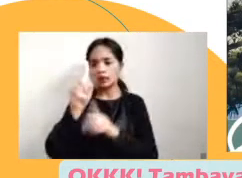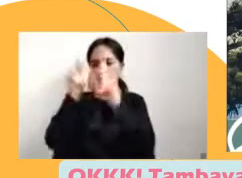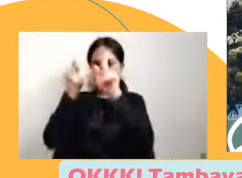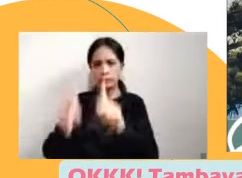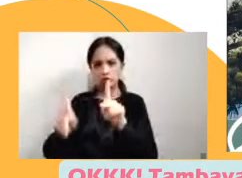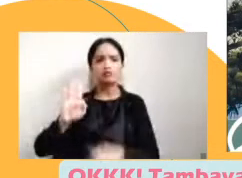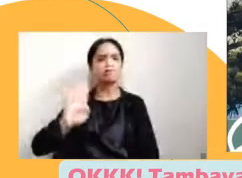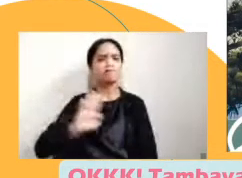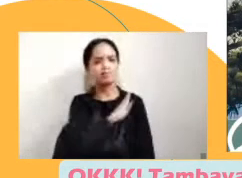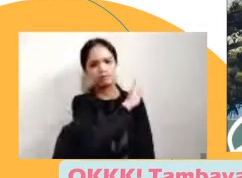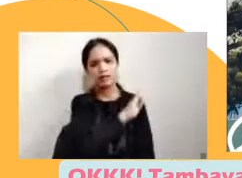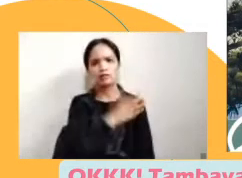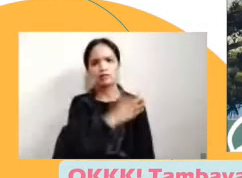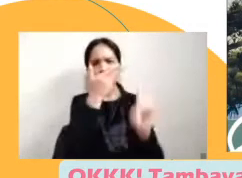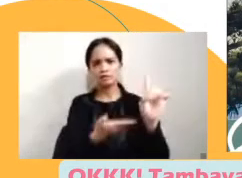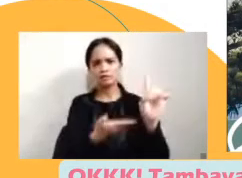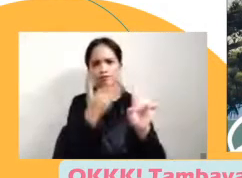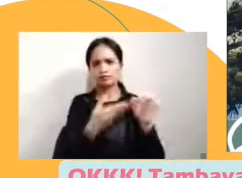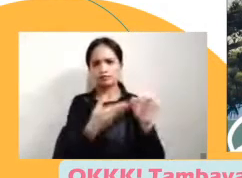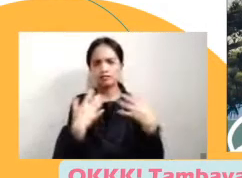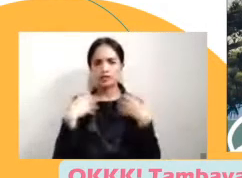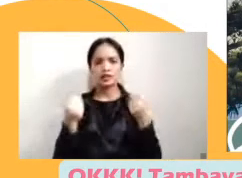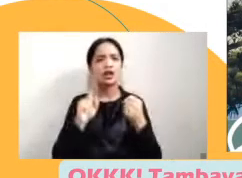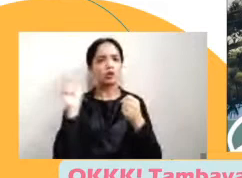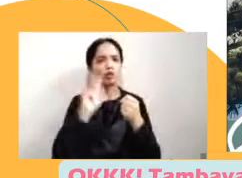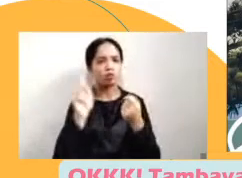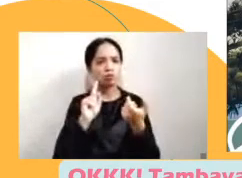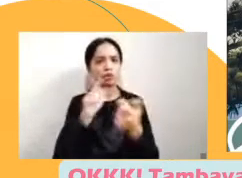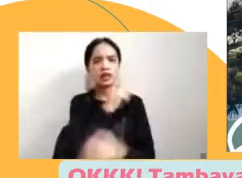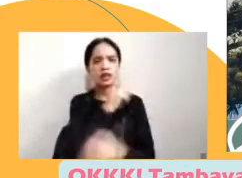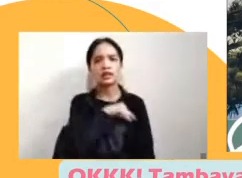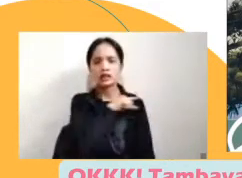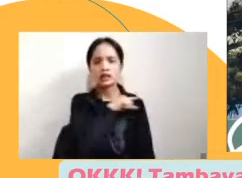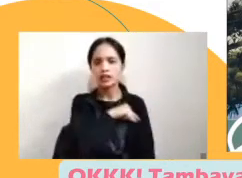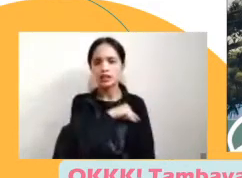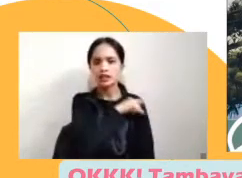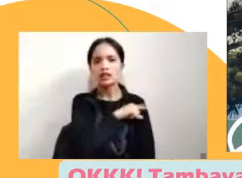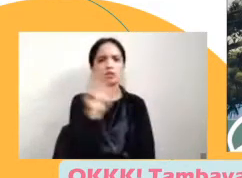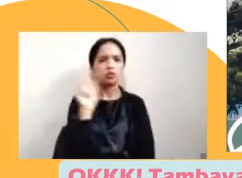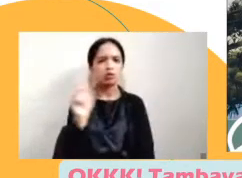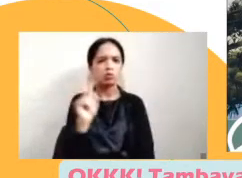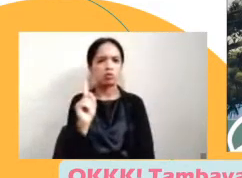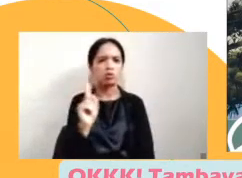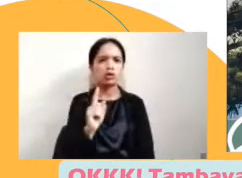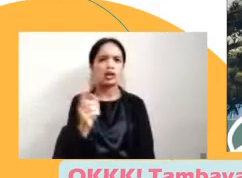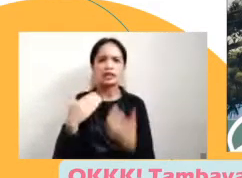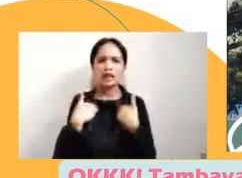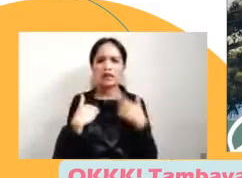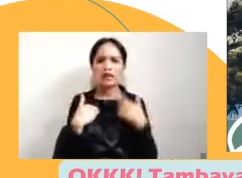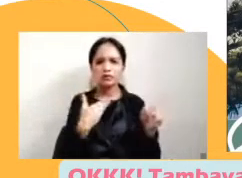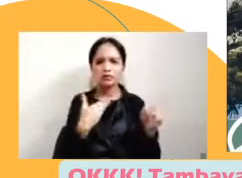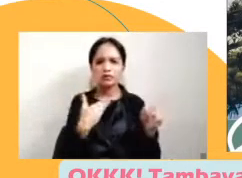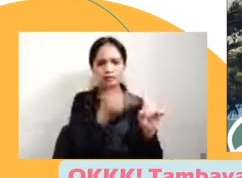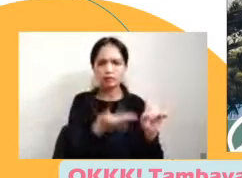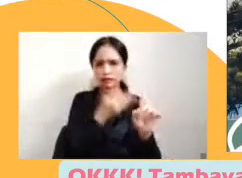tingnan natin. Ano para sa inyo yung mga katangian pa niya? Ano pa yung mga meron siya, no,